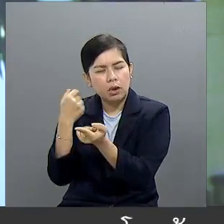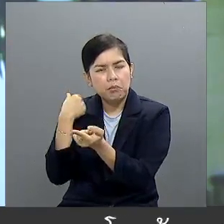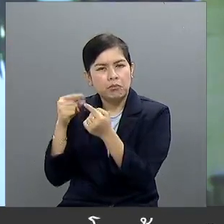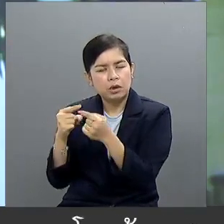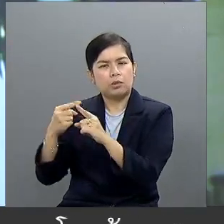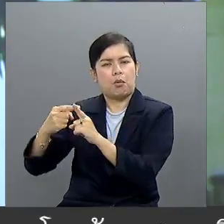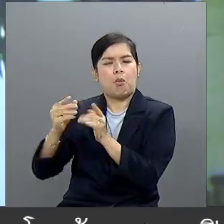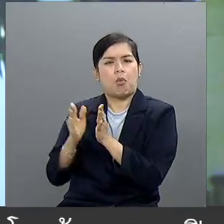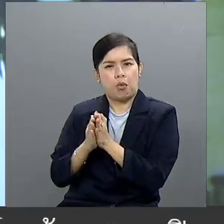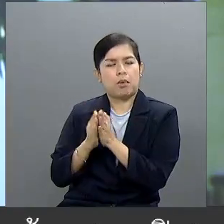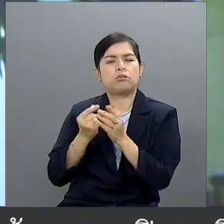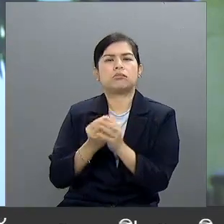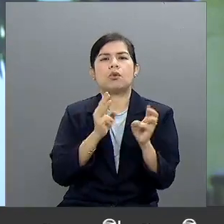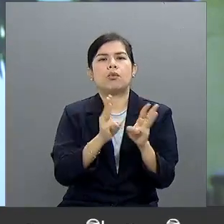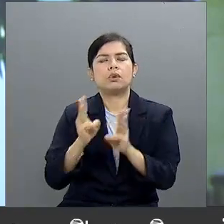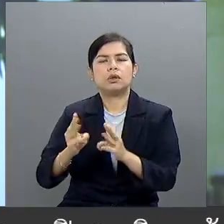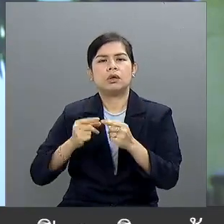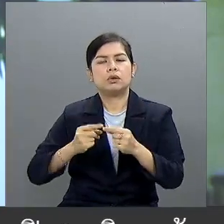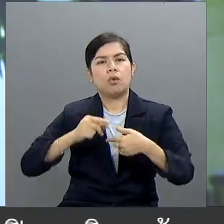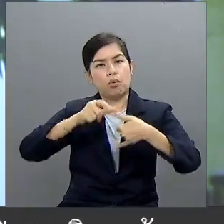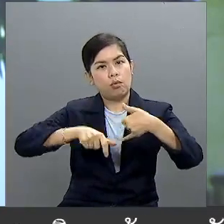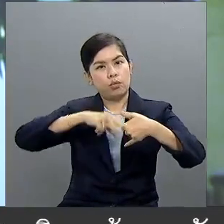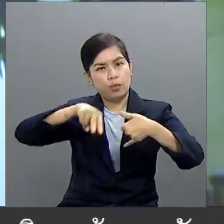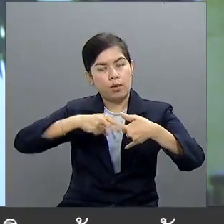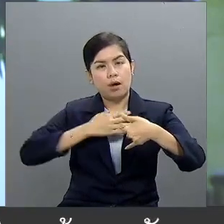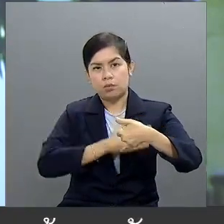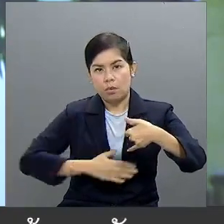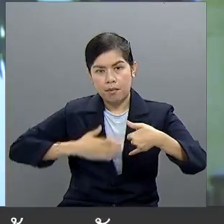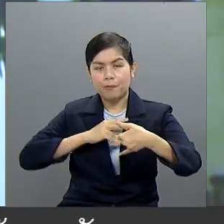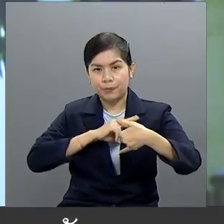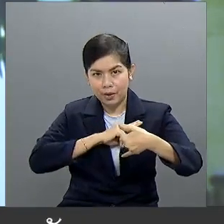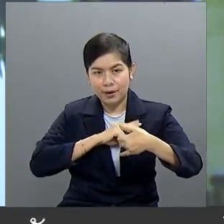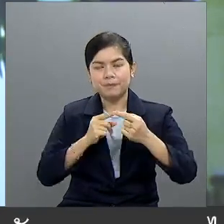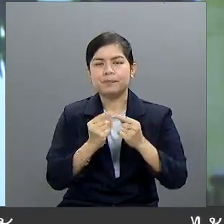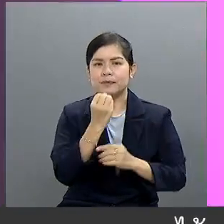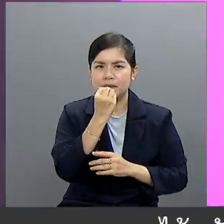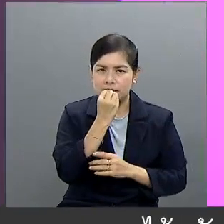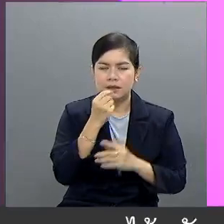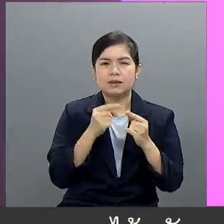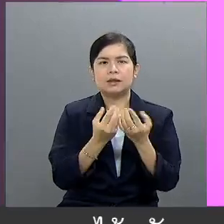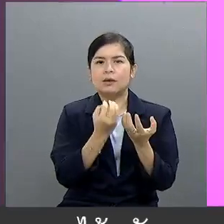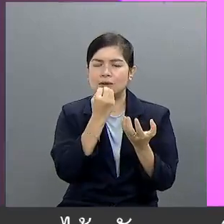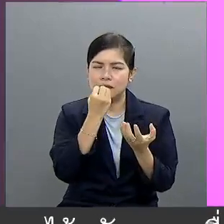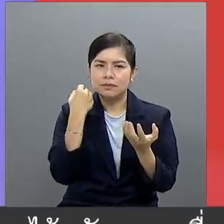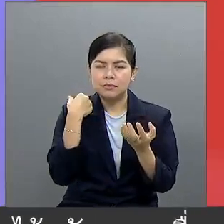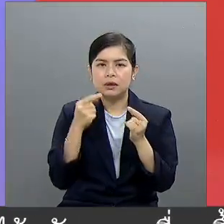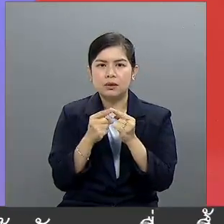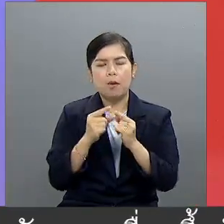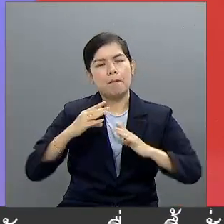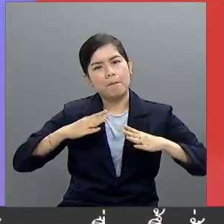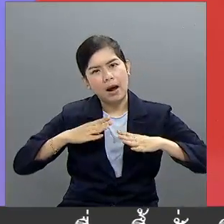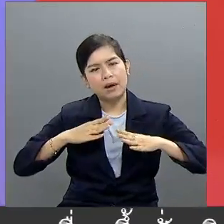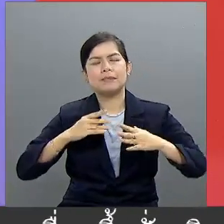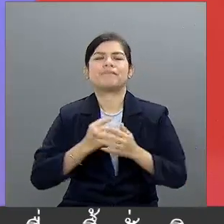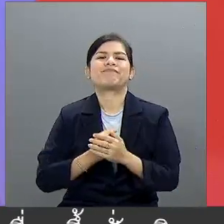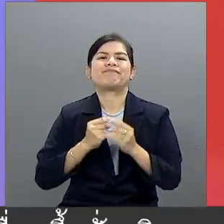ได้ง่ายๆออกกำลังกายกินอาหารให้ครบ5หมู่นอนพักผ่อนได้เพียงพอ นี่เคล็ดลับความงามของคุณชมัยพรคุณทำ